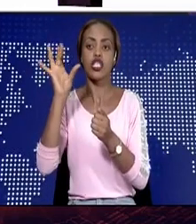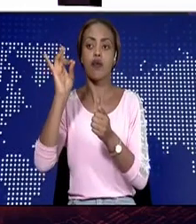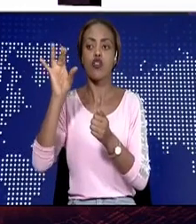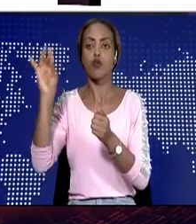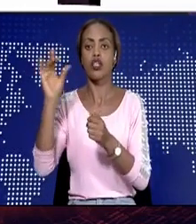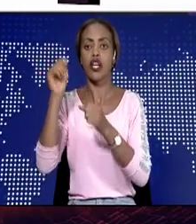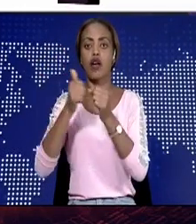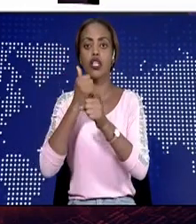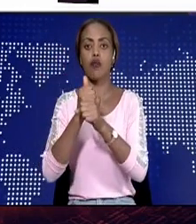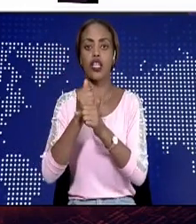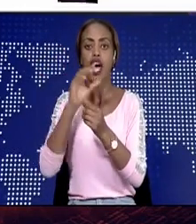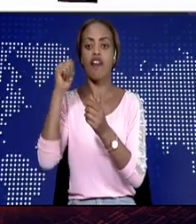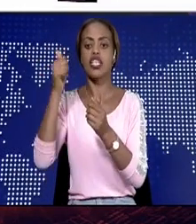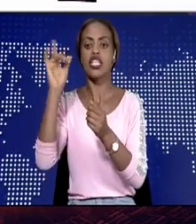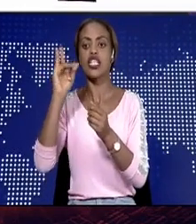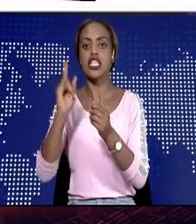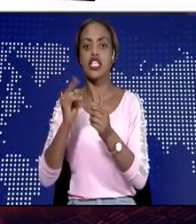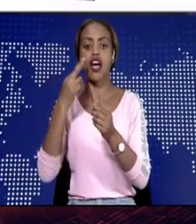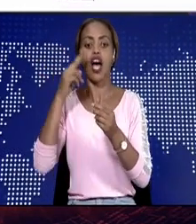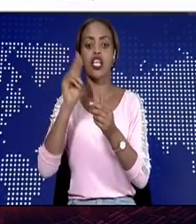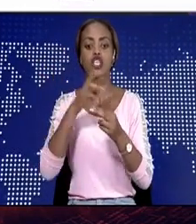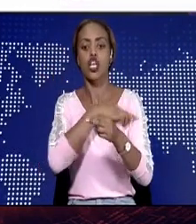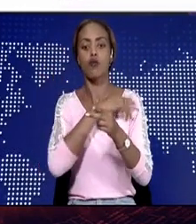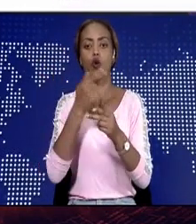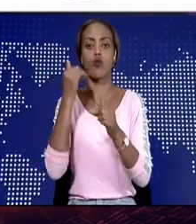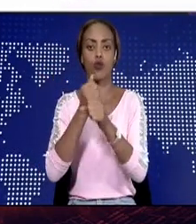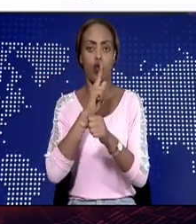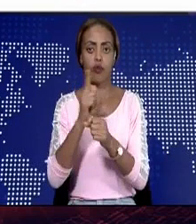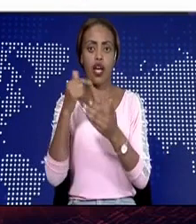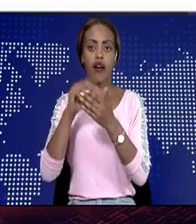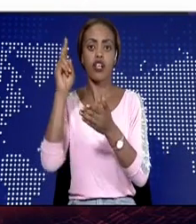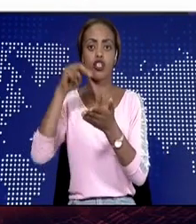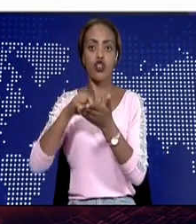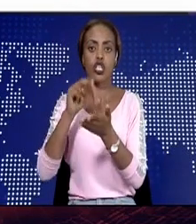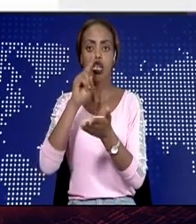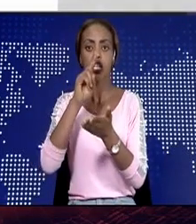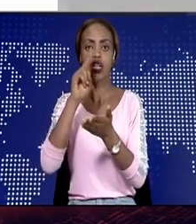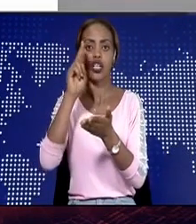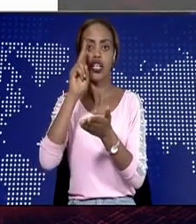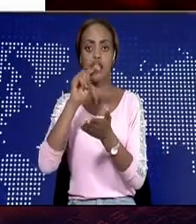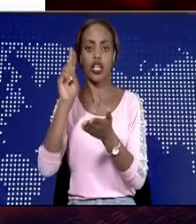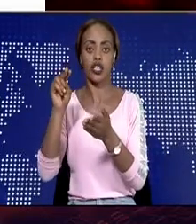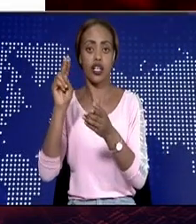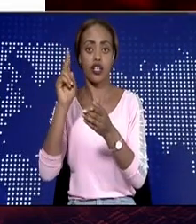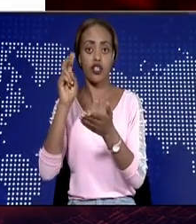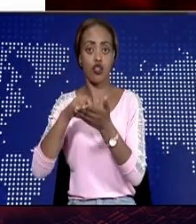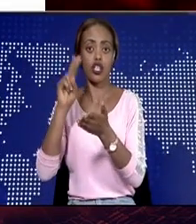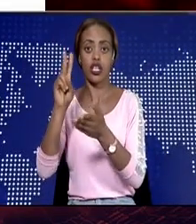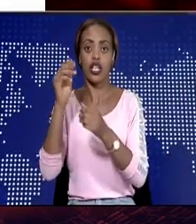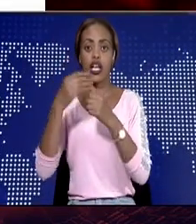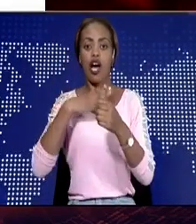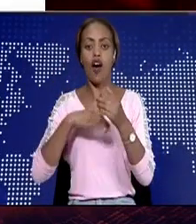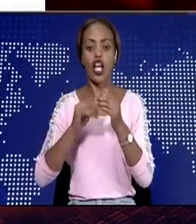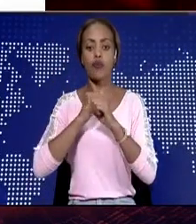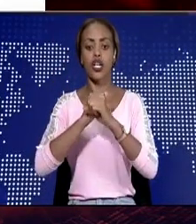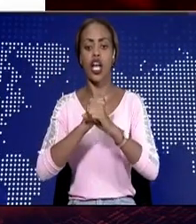تمرد أب إزماء خلاي سمين أزاز حكمنا خوينهم صريحهم يوم أب خلتشحن خلتشحن خلتي أم تمرد كاب أبال مكل